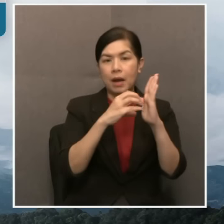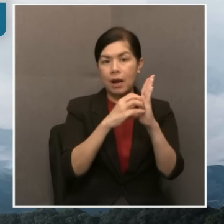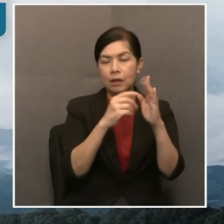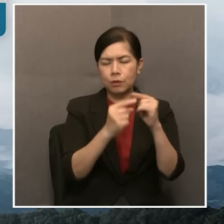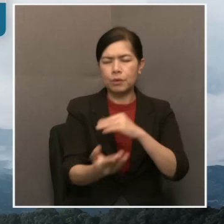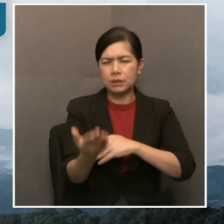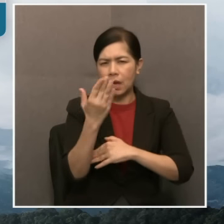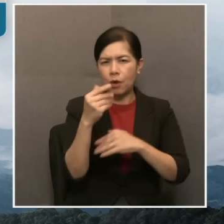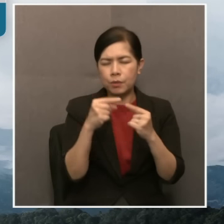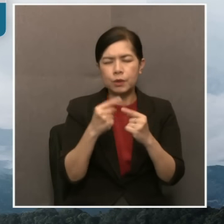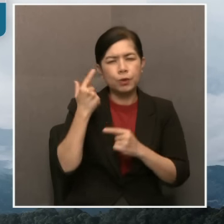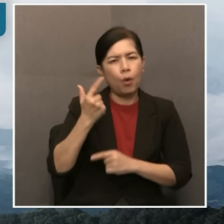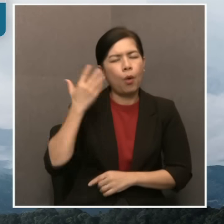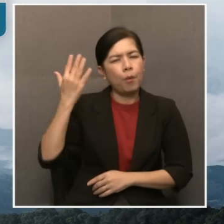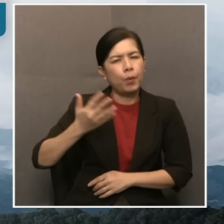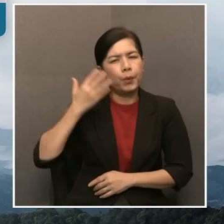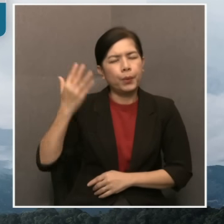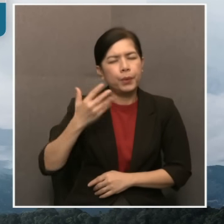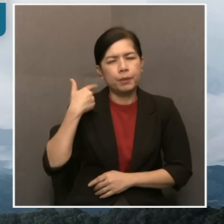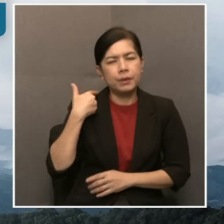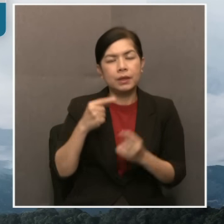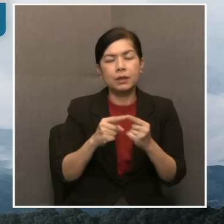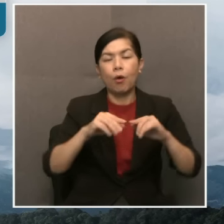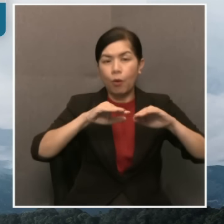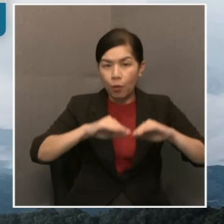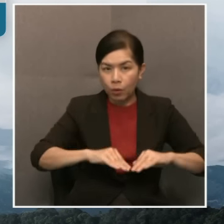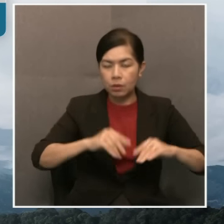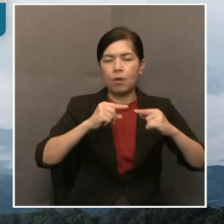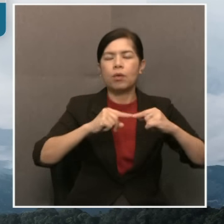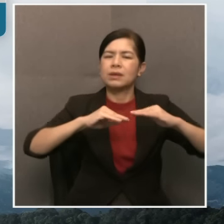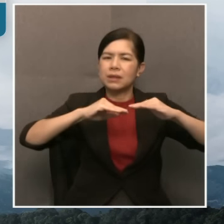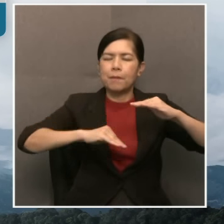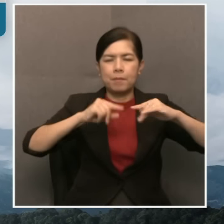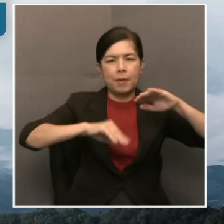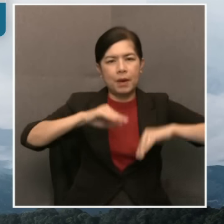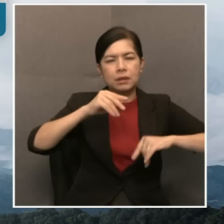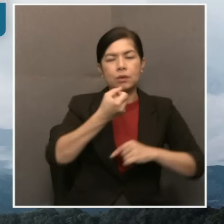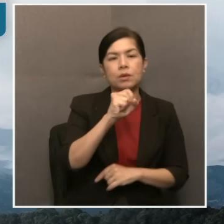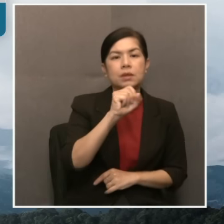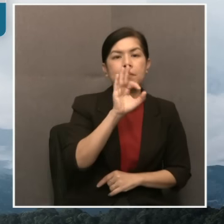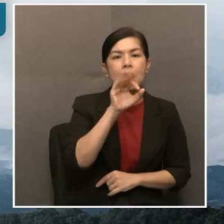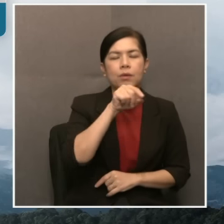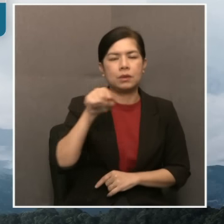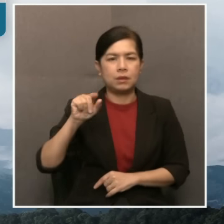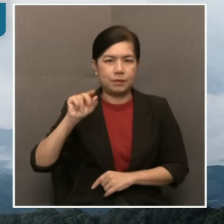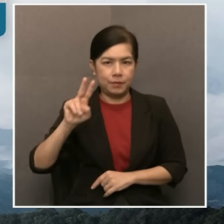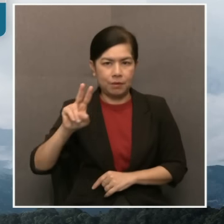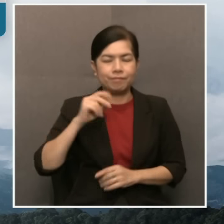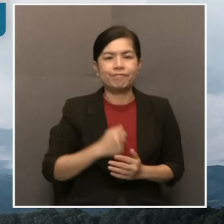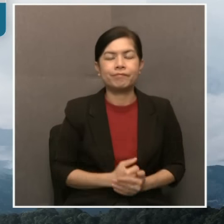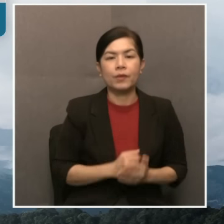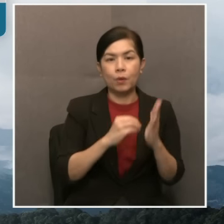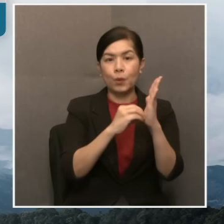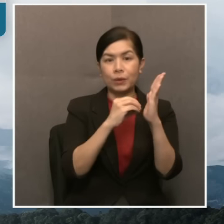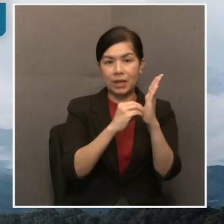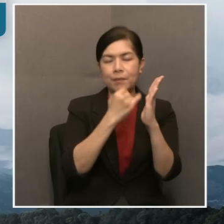ามีลมแรงอุณหภูมิจะลดลงอีกเล็กน้อยค่ะต่ำสุดอยู่ที่ 19-22 องศาเซลเซียสส่วนกรุงเทพม